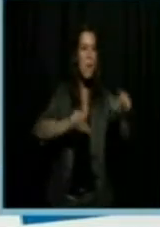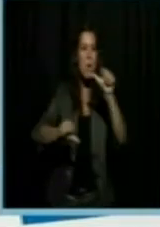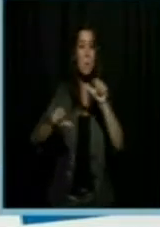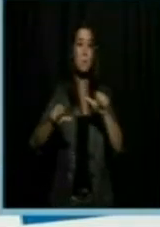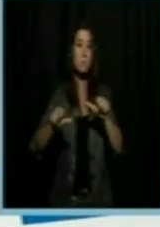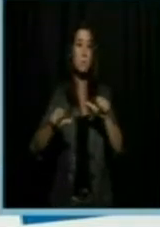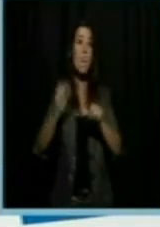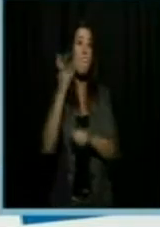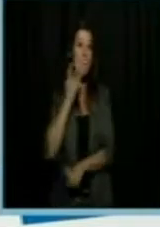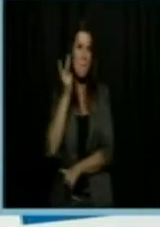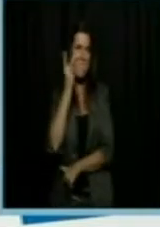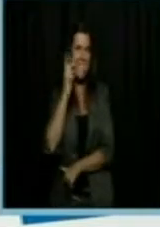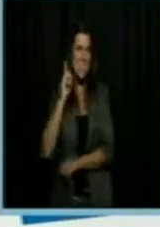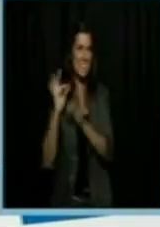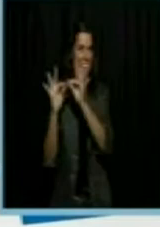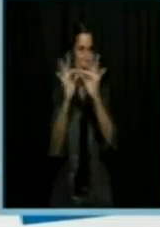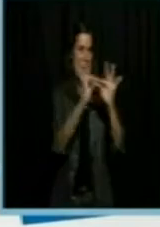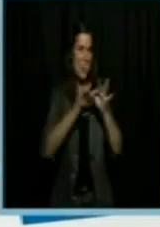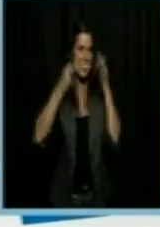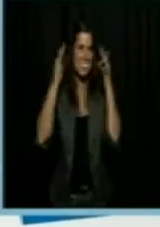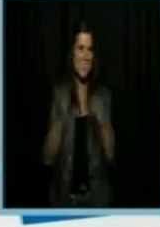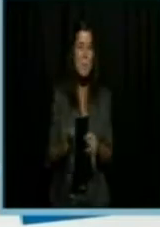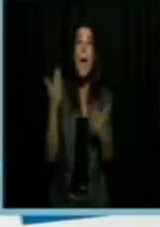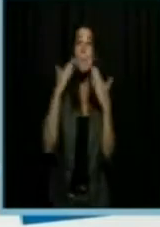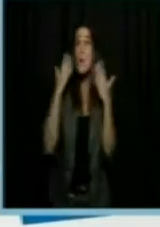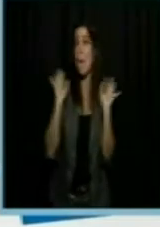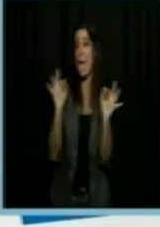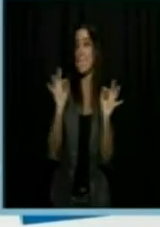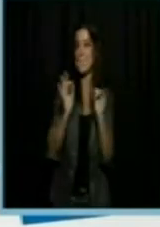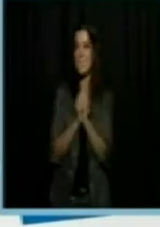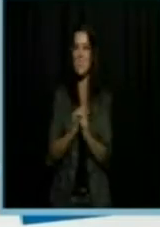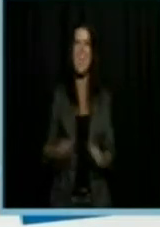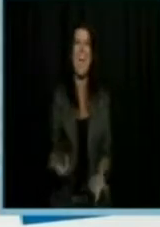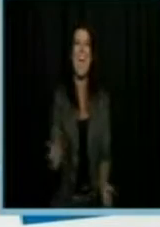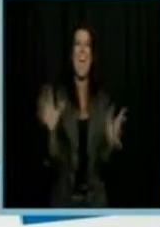Vogliamo vedere come vi metto d'accordo tutti, sicuramente i maschietti?